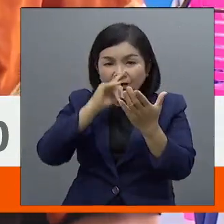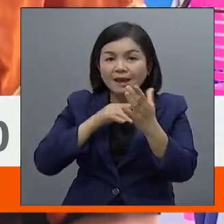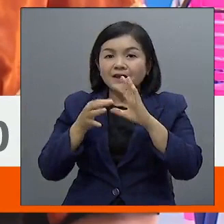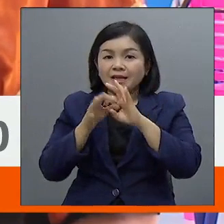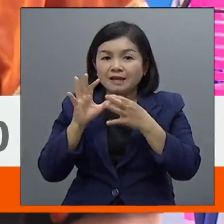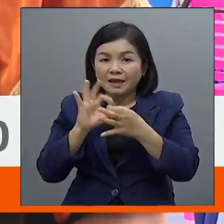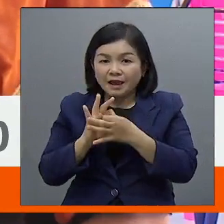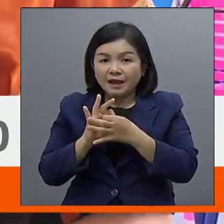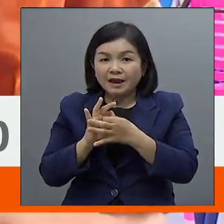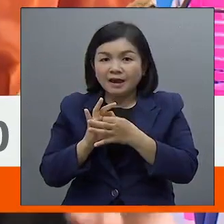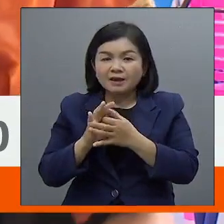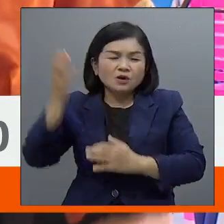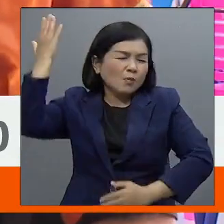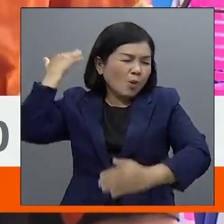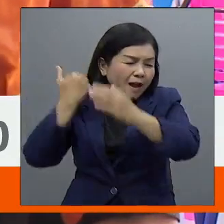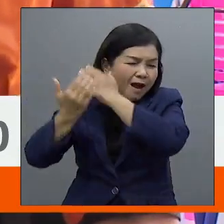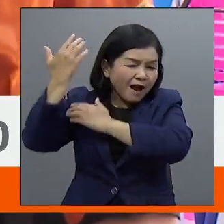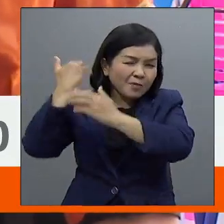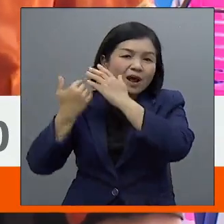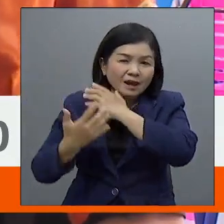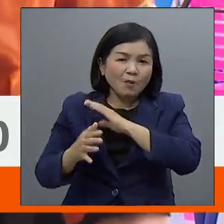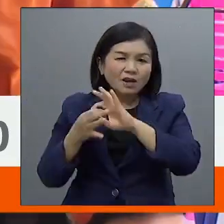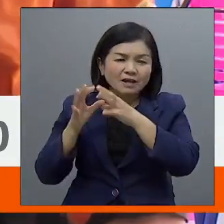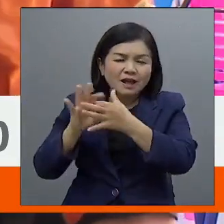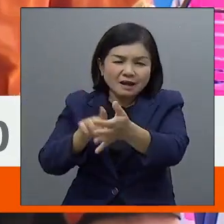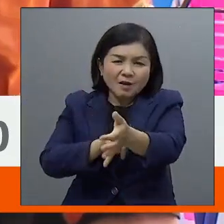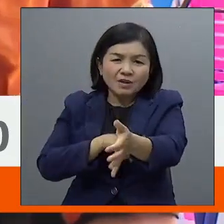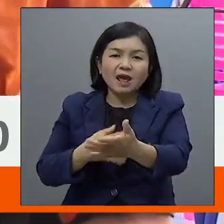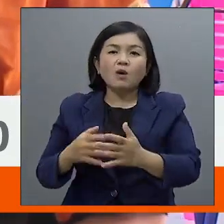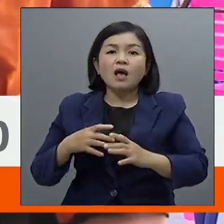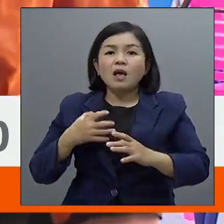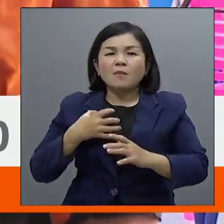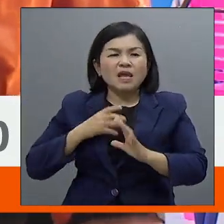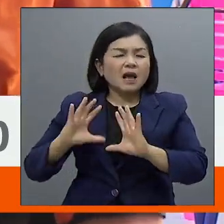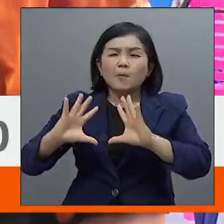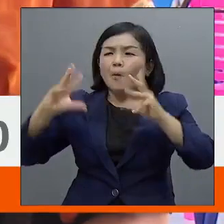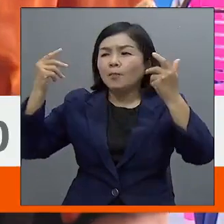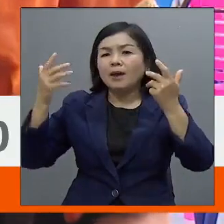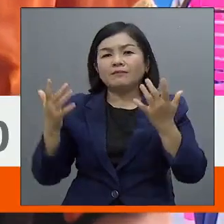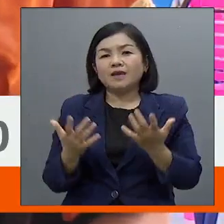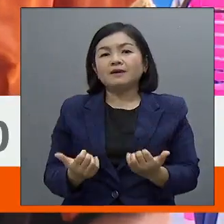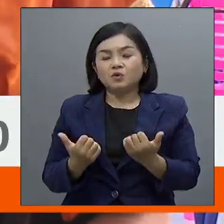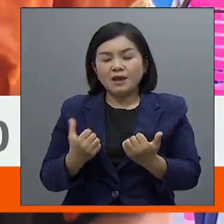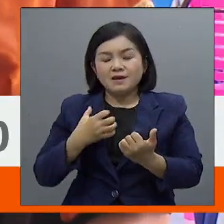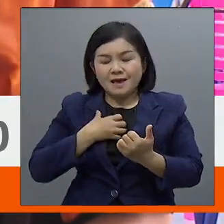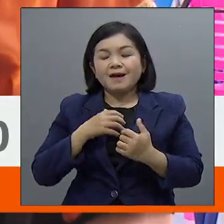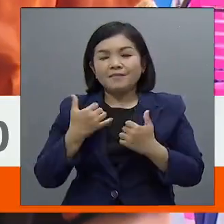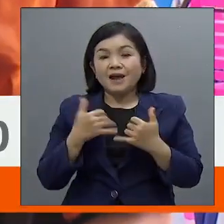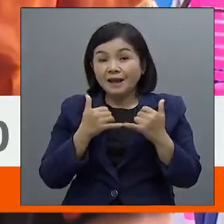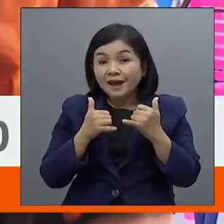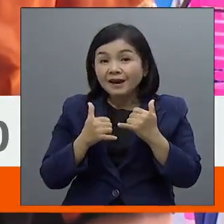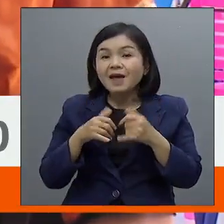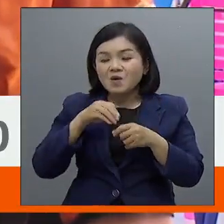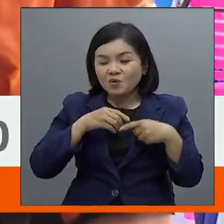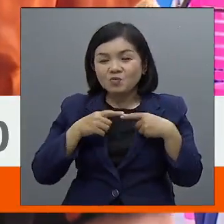ต่สมัยโบราณแล้วครับก็แบบไม่อยากจะให้มันสูญหายเนาะก็เลยเข้ามาเล่นก็อนุรักษ์ไ